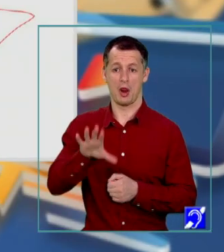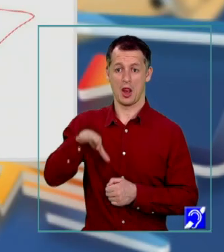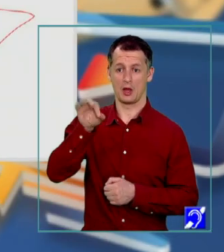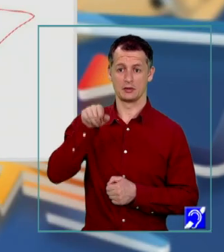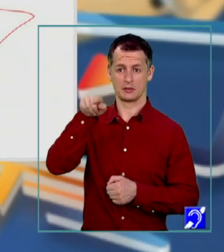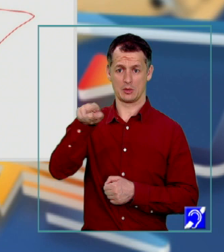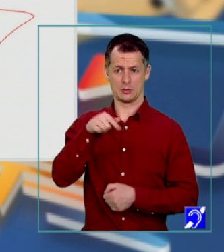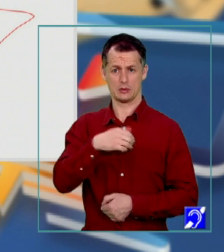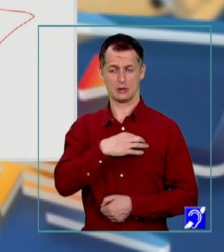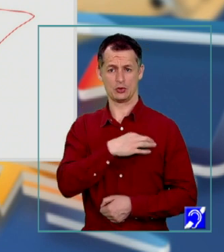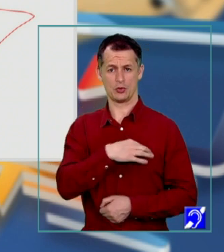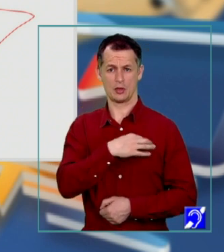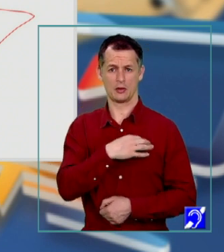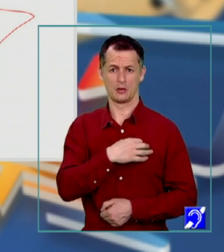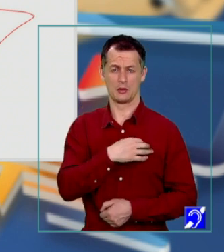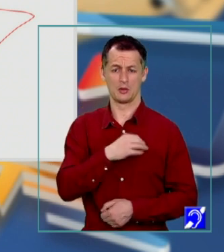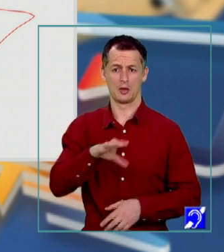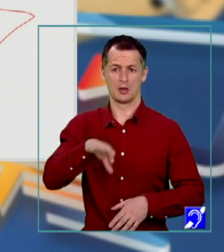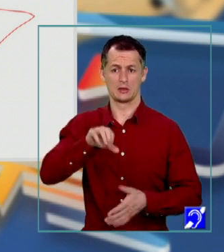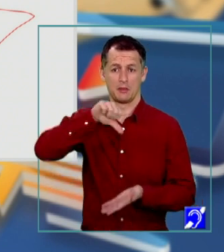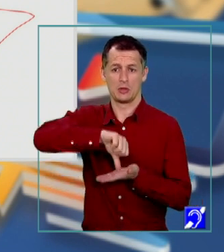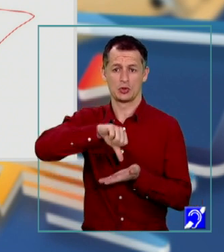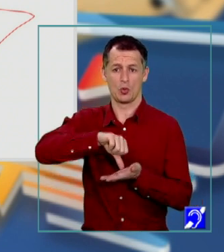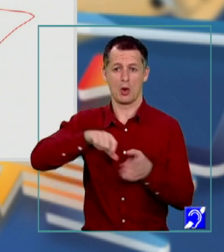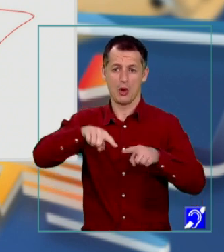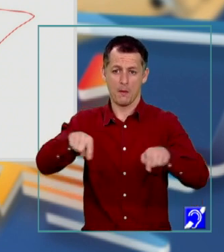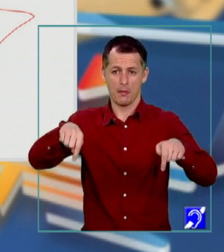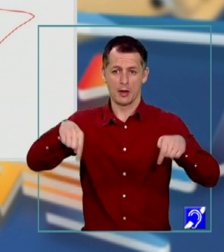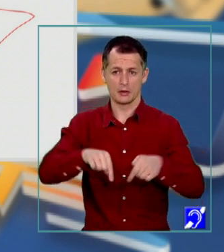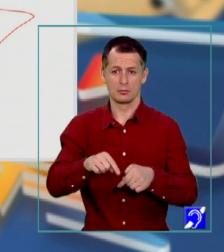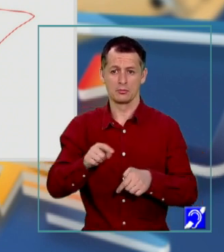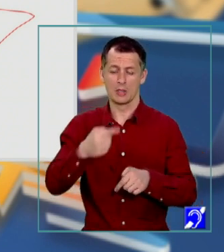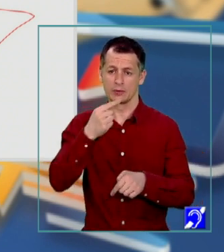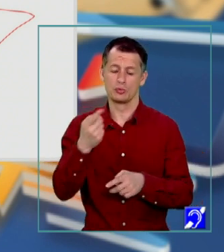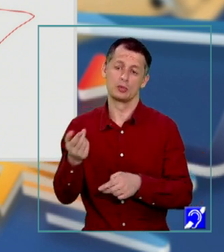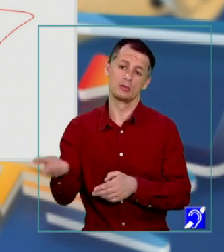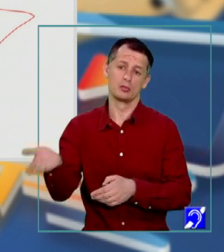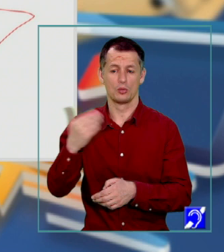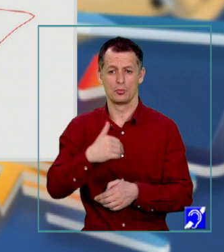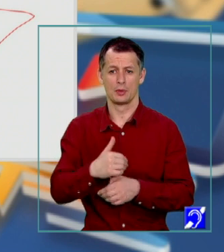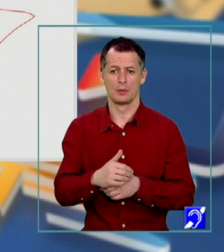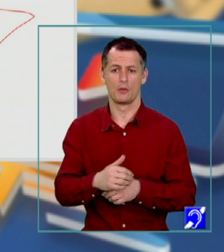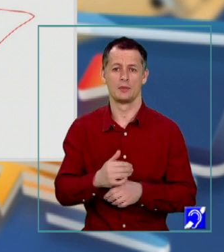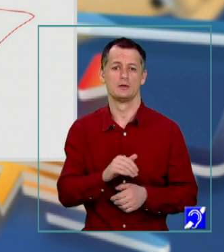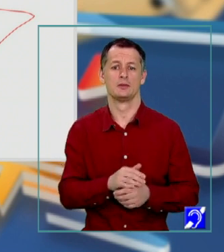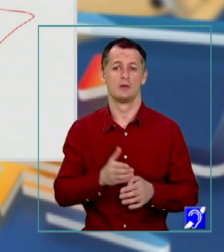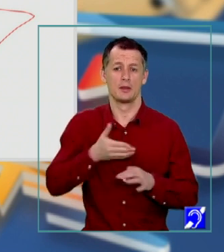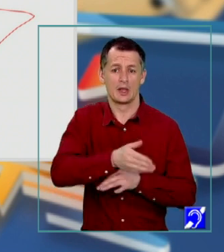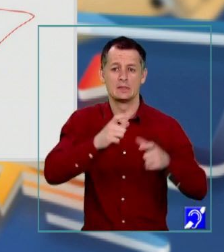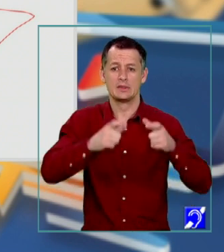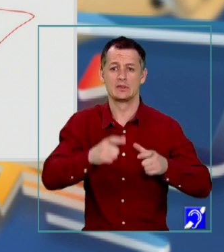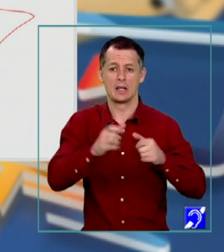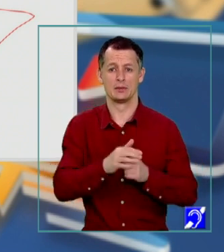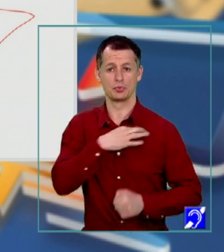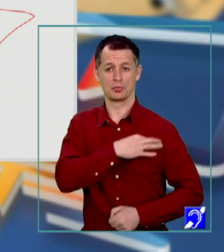acesta stând în mijlocul pătratului și l-a invitat: domnule Newton, vă rog, poftiți în sală. La